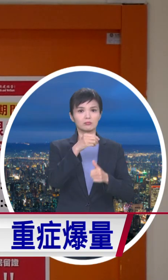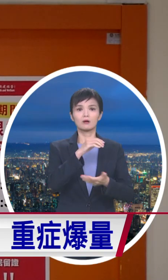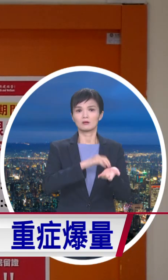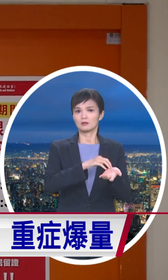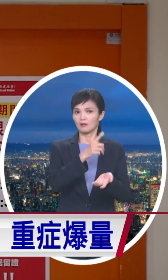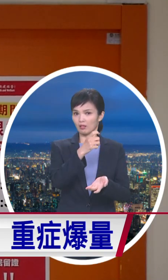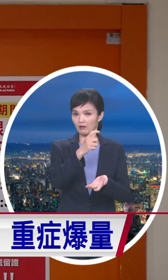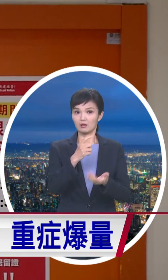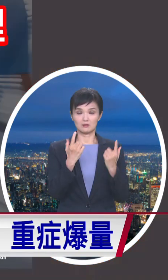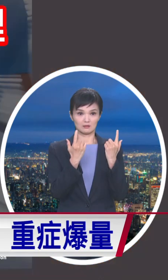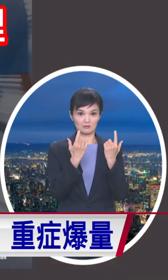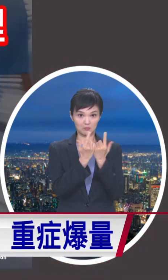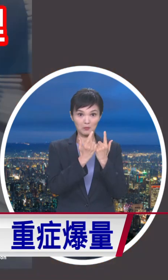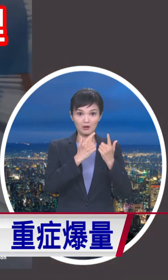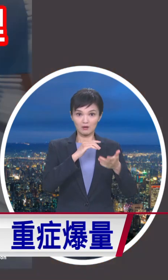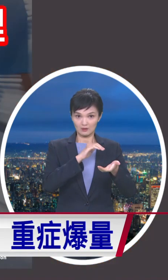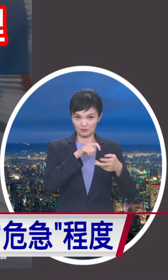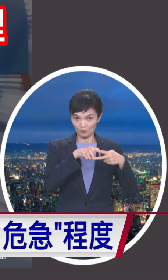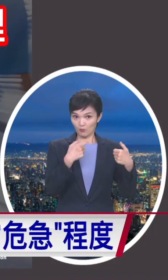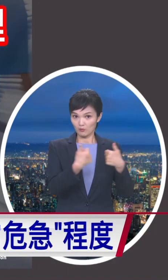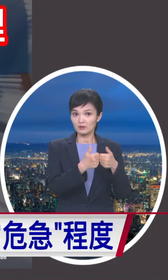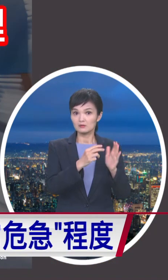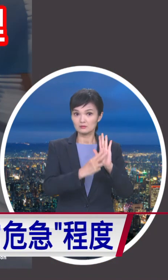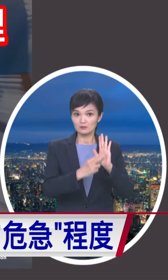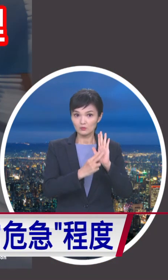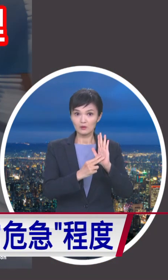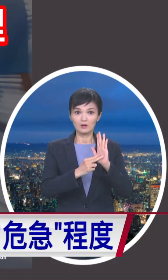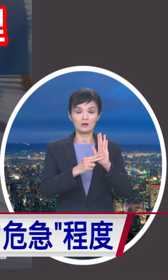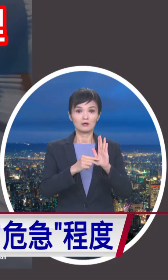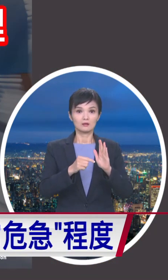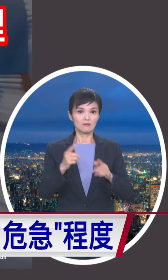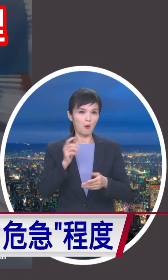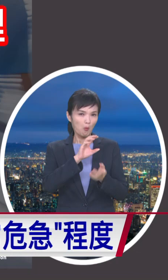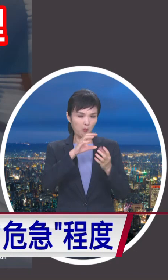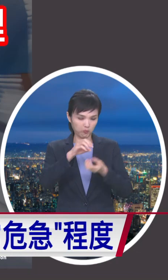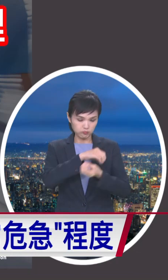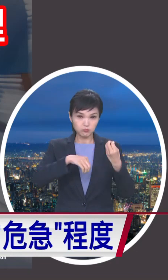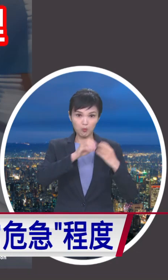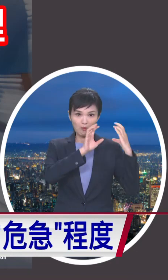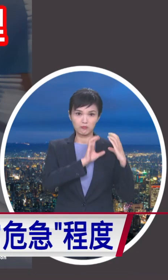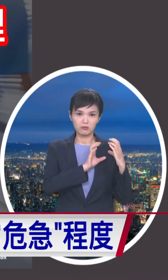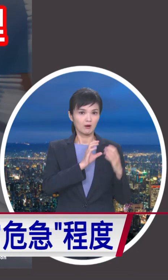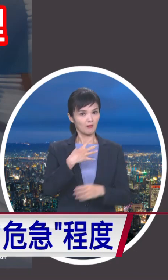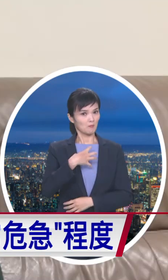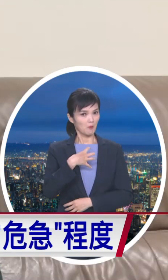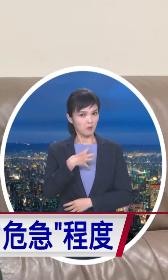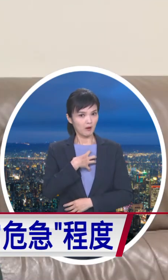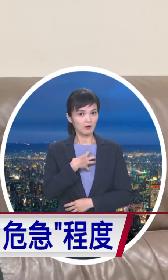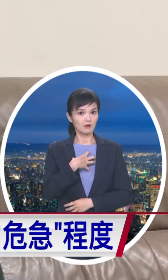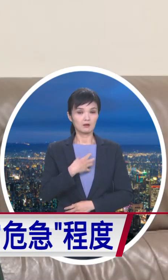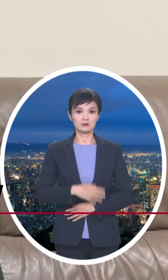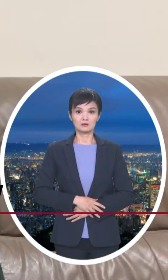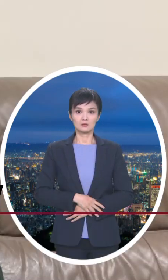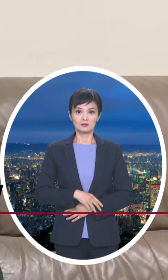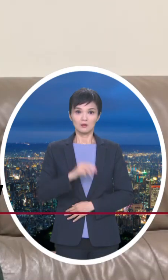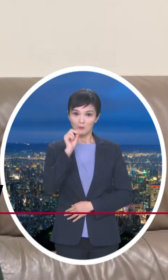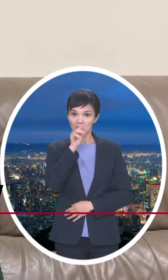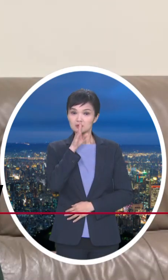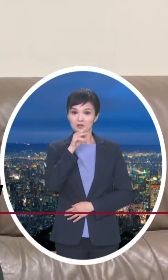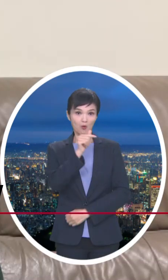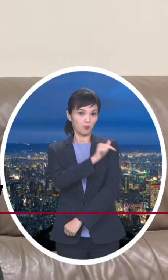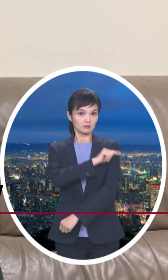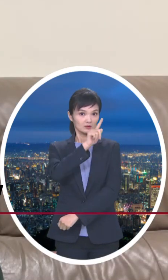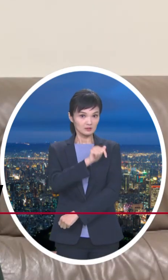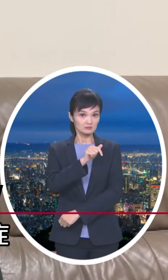市医师职业工会指出，仁爱院区的医护人员量能已经达到非常危急的程度， 特别是许多的护理